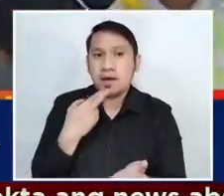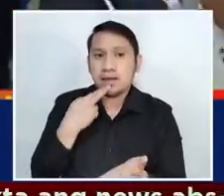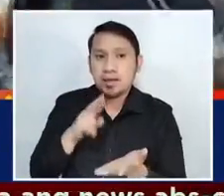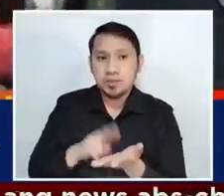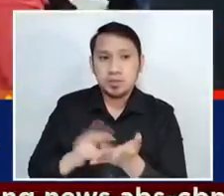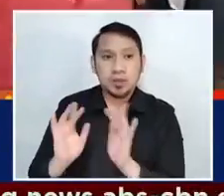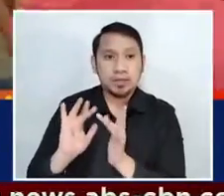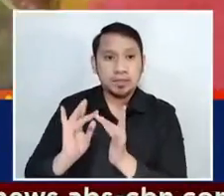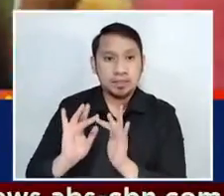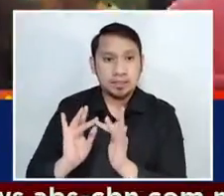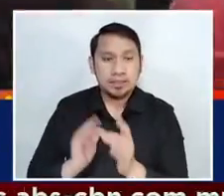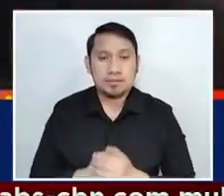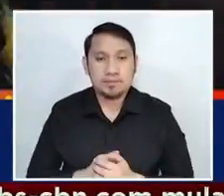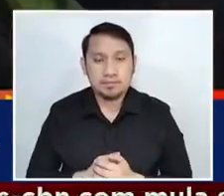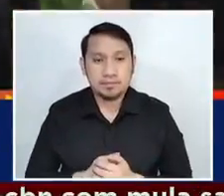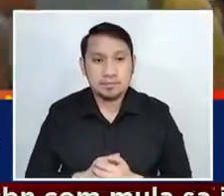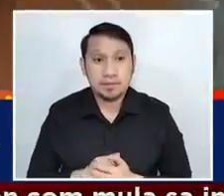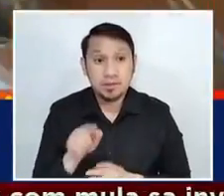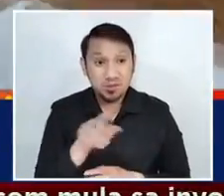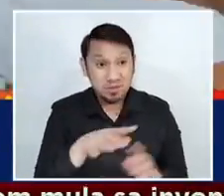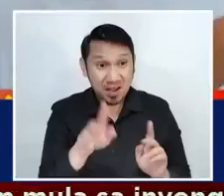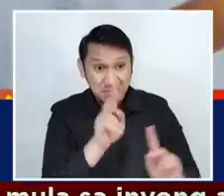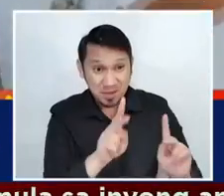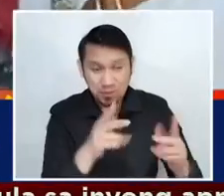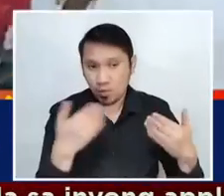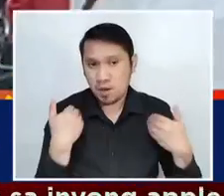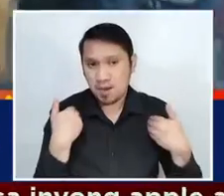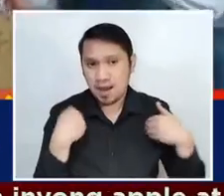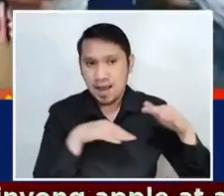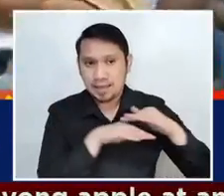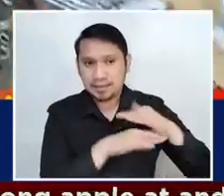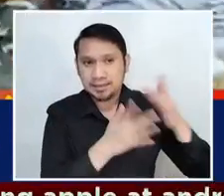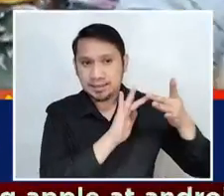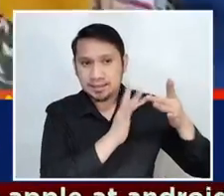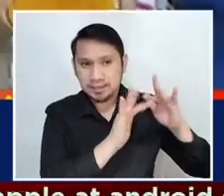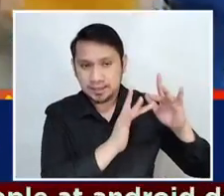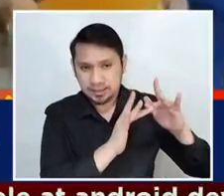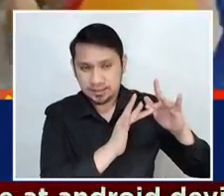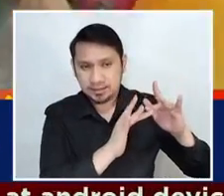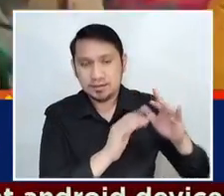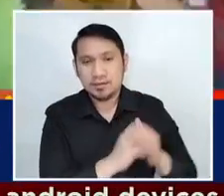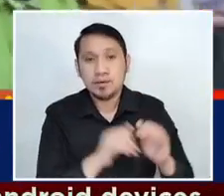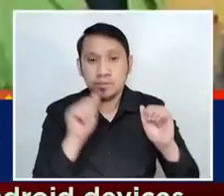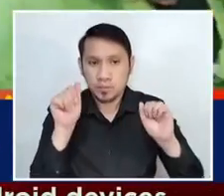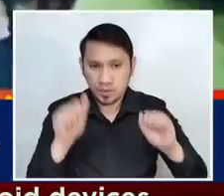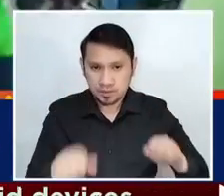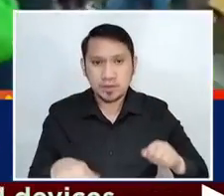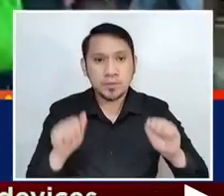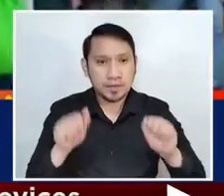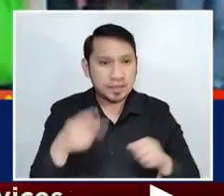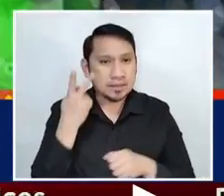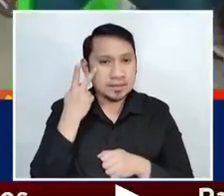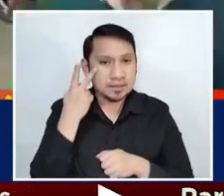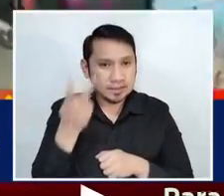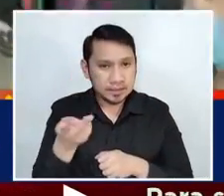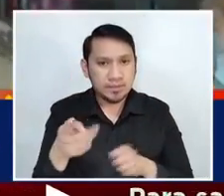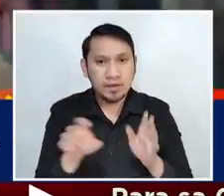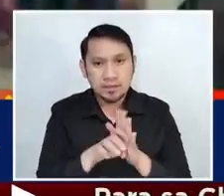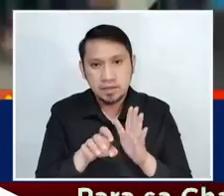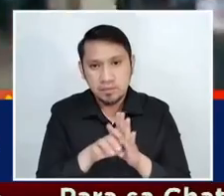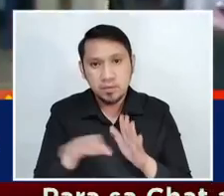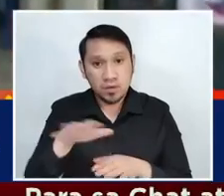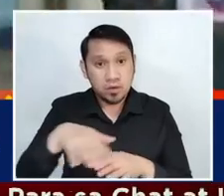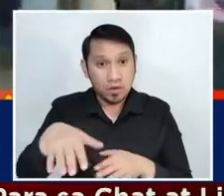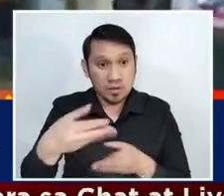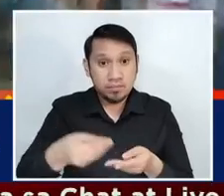online. Sa ating mga kababayan na wala talagang access sa internet at gadgets, most probably nga po yung nakikita natin dyan, yung offsite po na